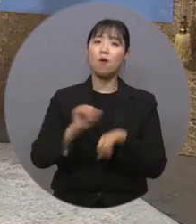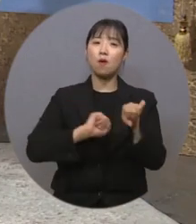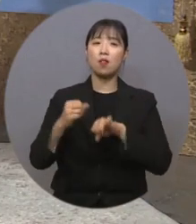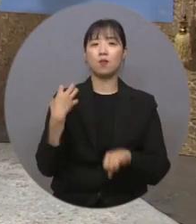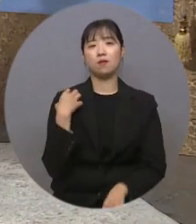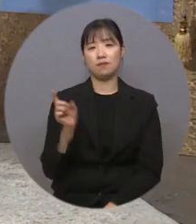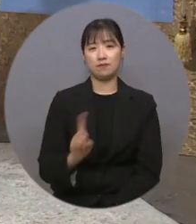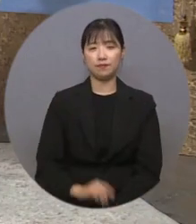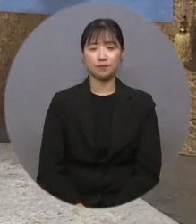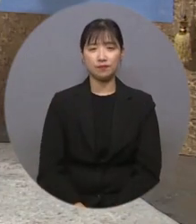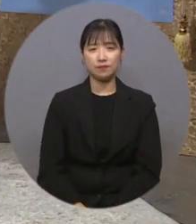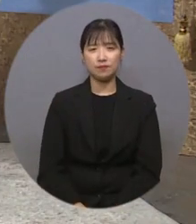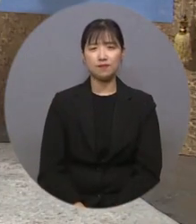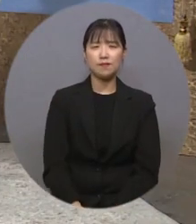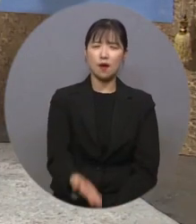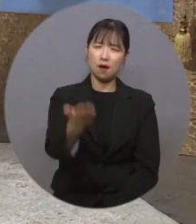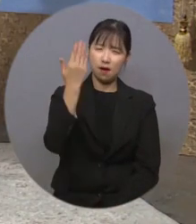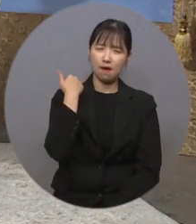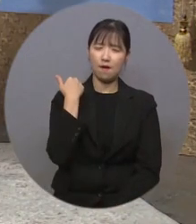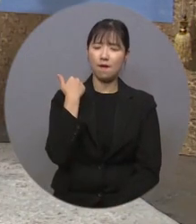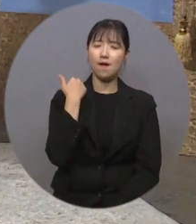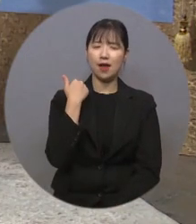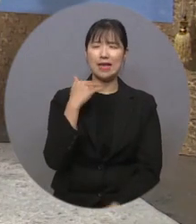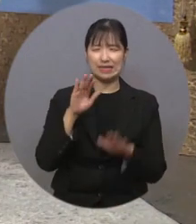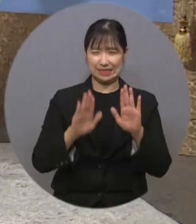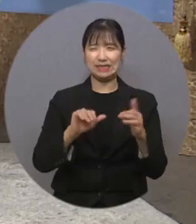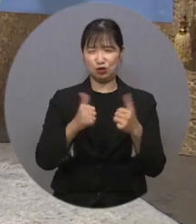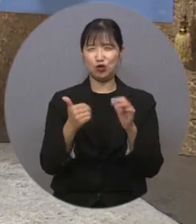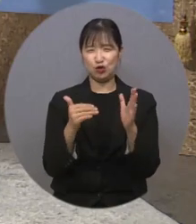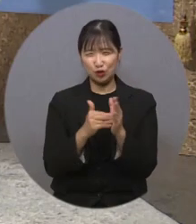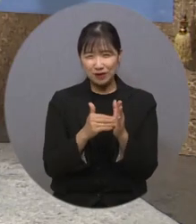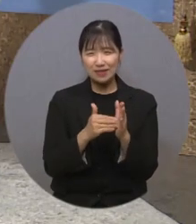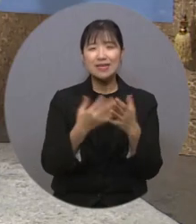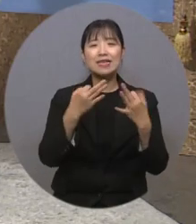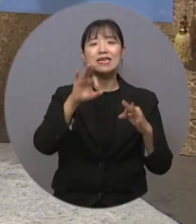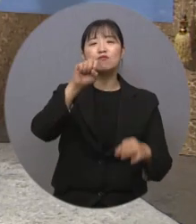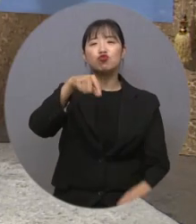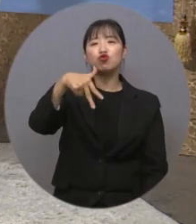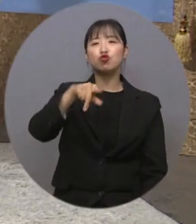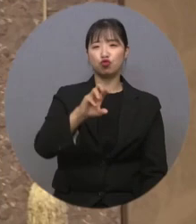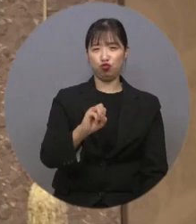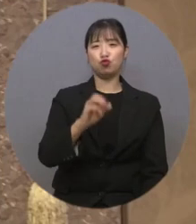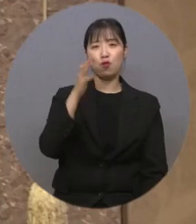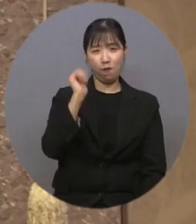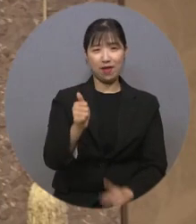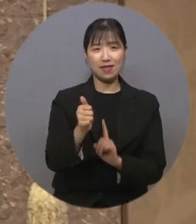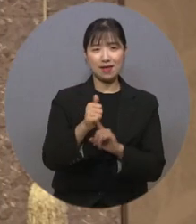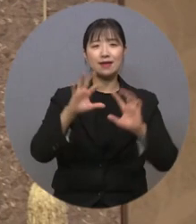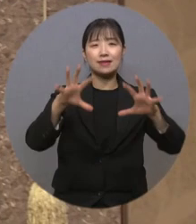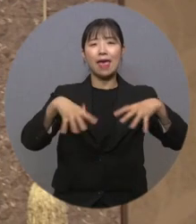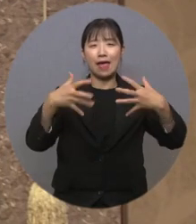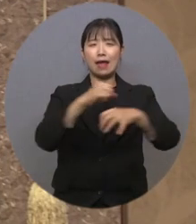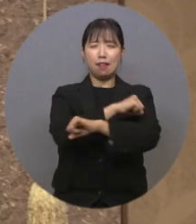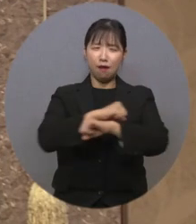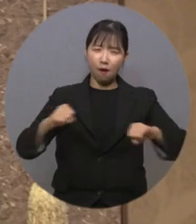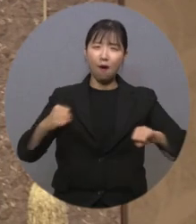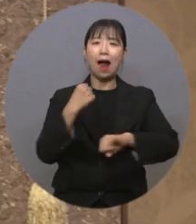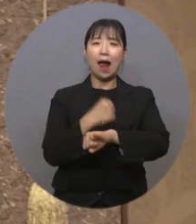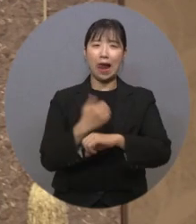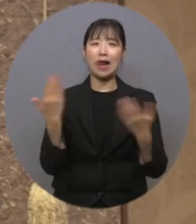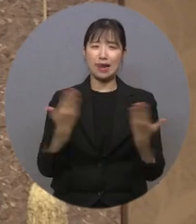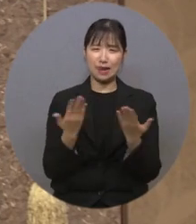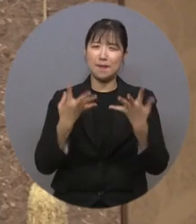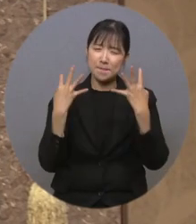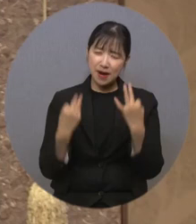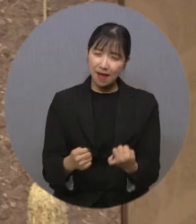활동을 하고 계신가요? 네, 과거에 그 고인이 되신 그 김우중 회장이 세계는 넓고 할 일은 많다 이런 네. 말